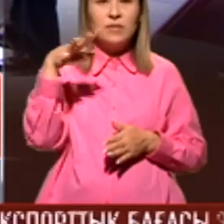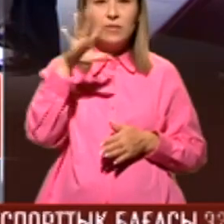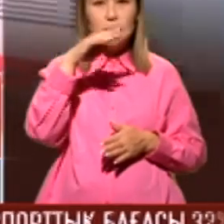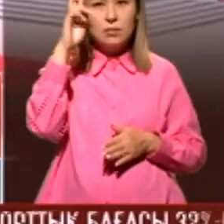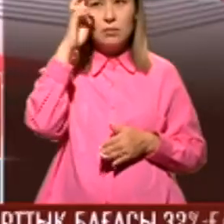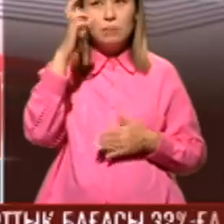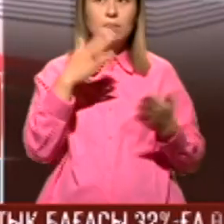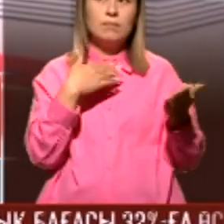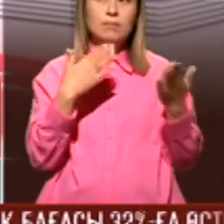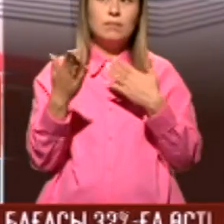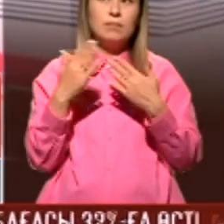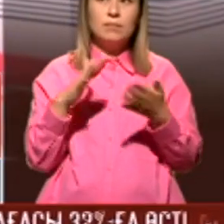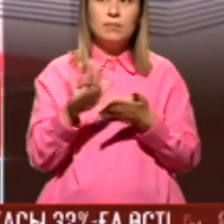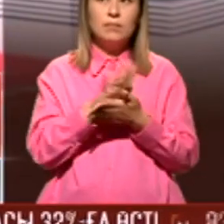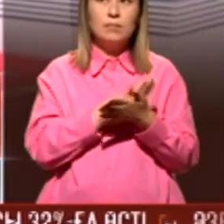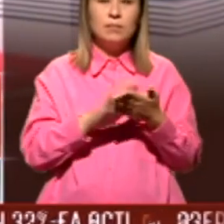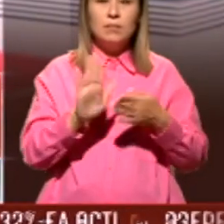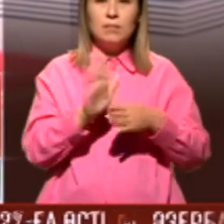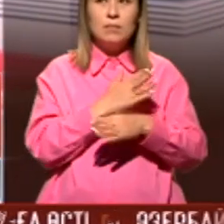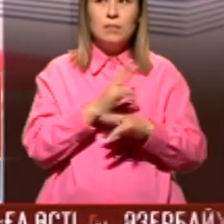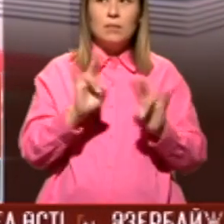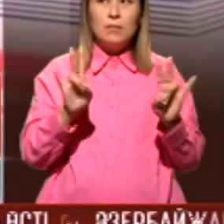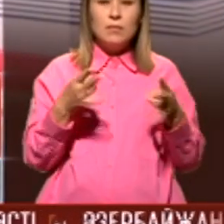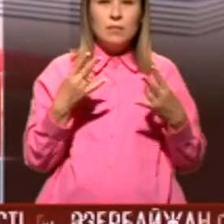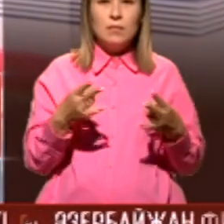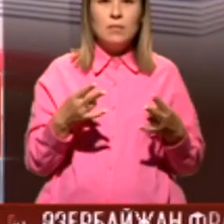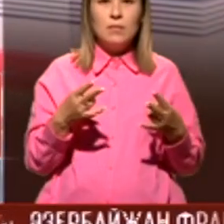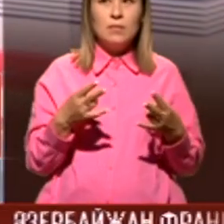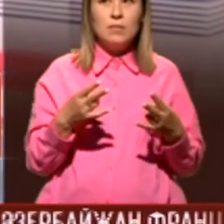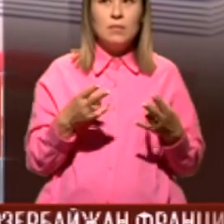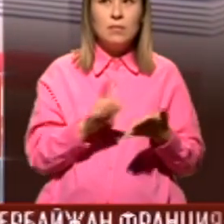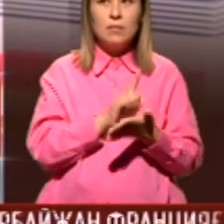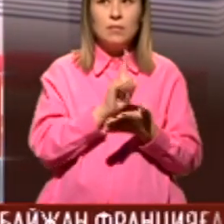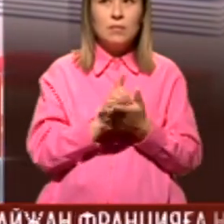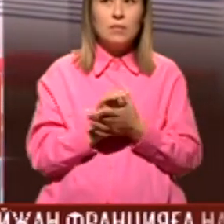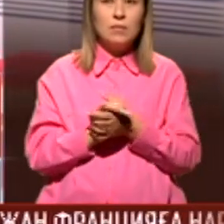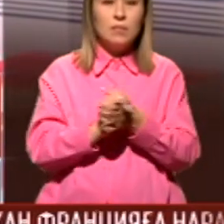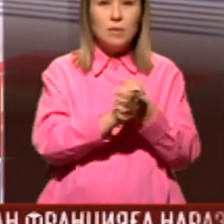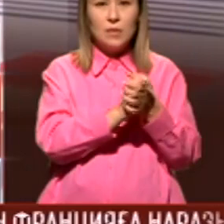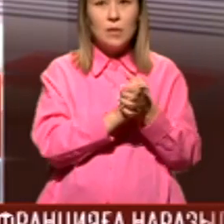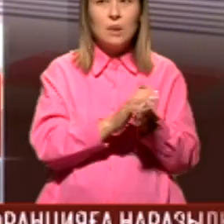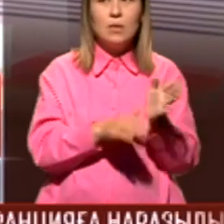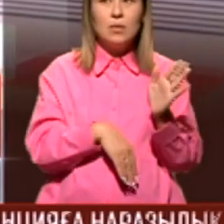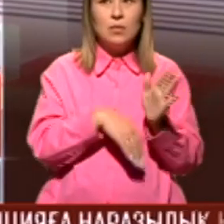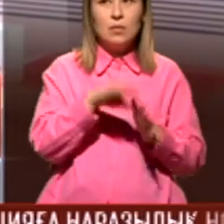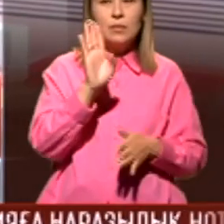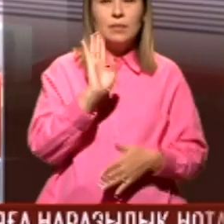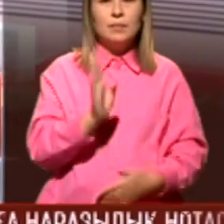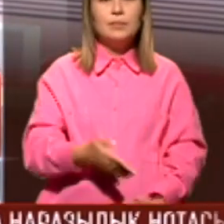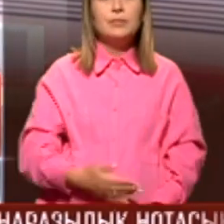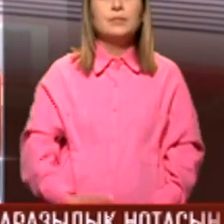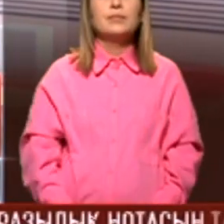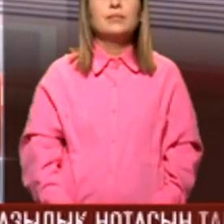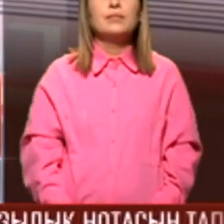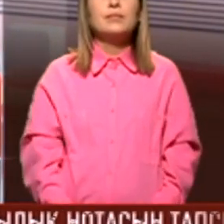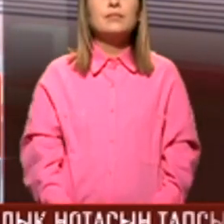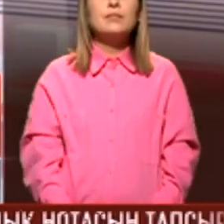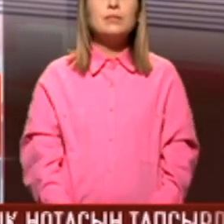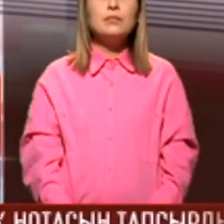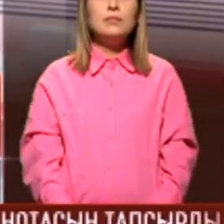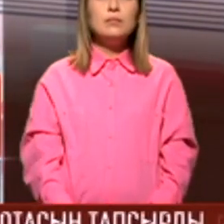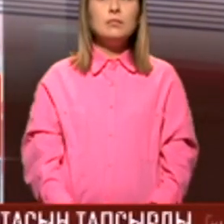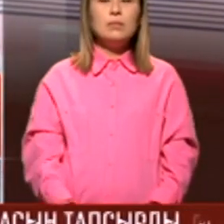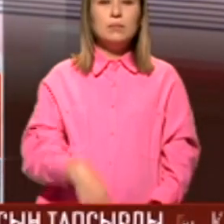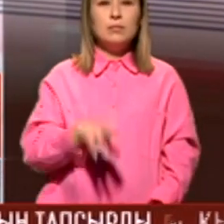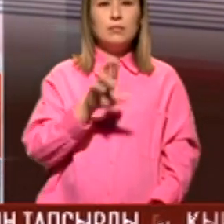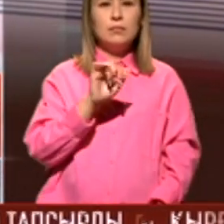елдермен ешқайсын бөлмей, жалпы осындай достық саясат қарым-қатынаста болу керек деп ойлаймын. Балансты